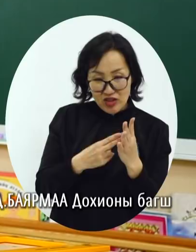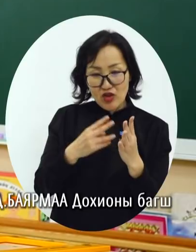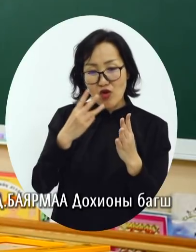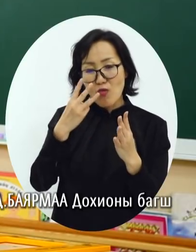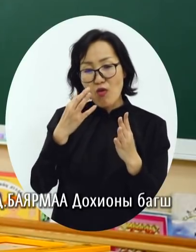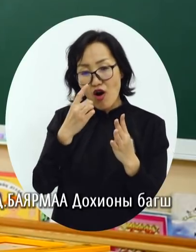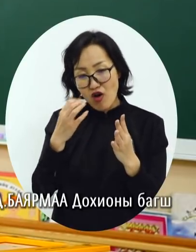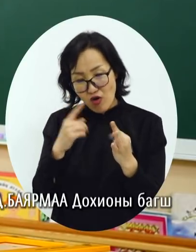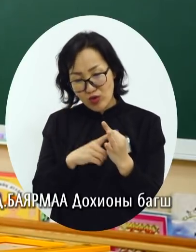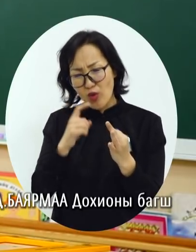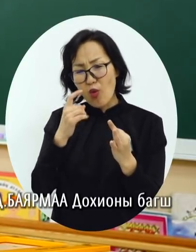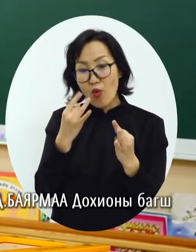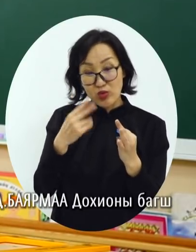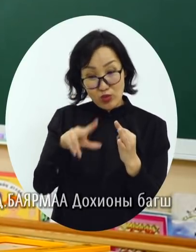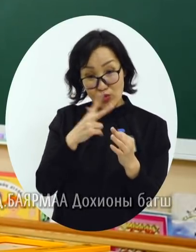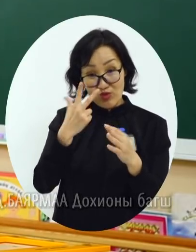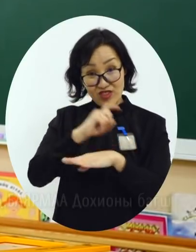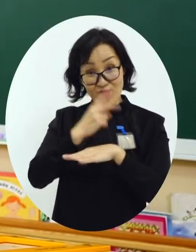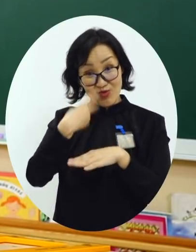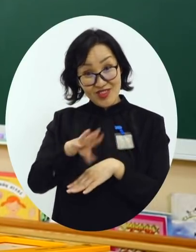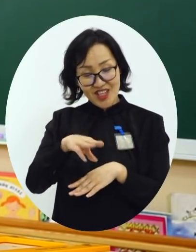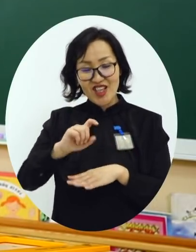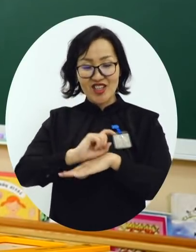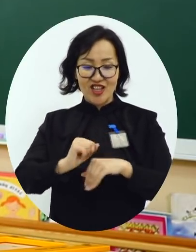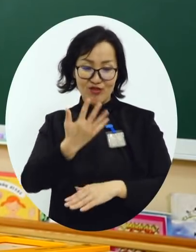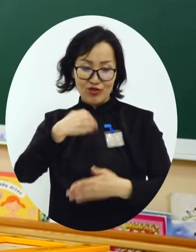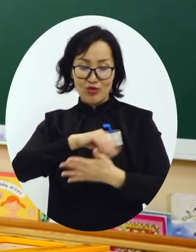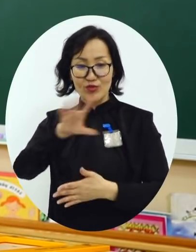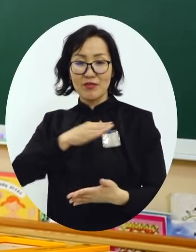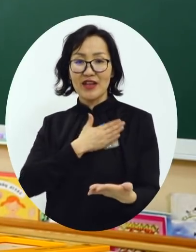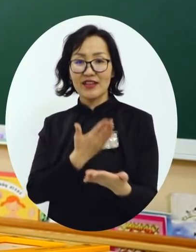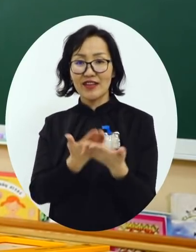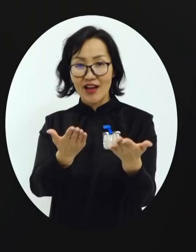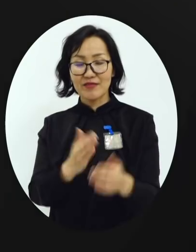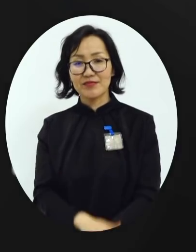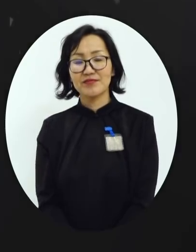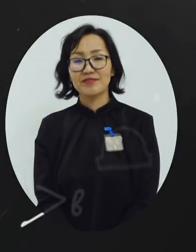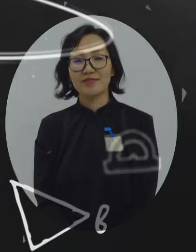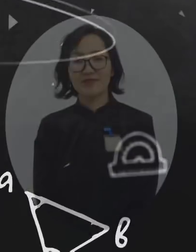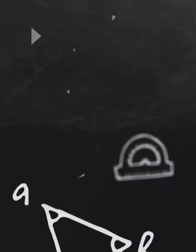гурвалжнуудыг ангилахыг мэдэж авлаа. Хичээлдээ идэвхтэй оролцсонд баярлалаа.